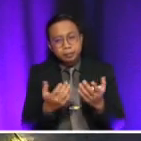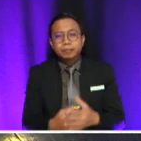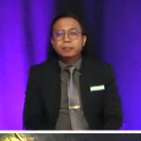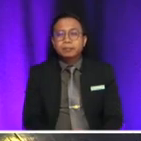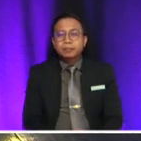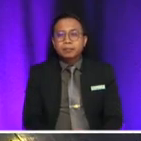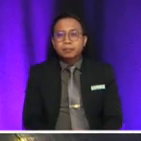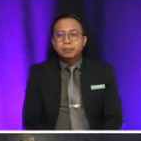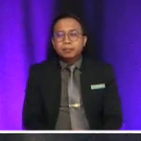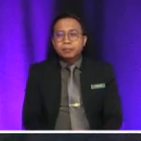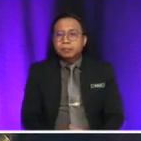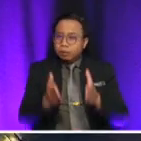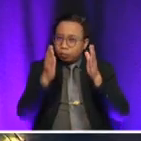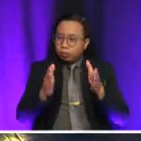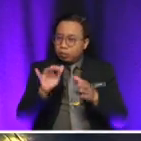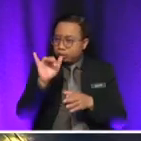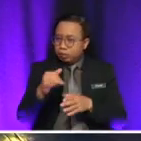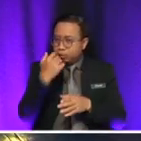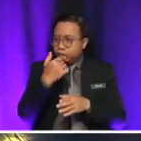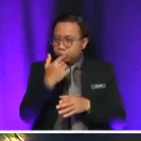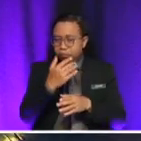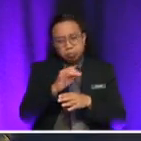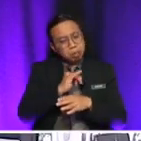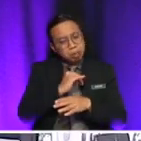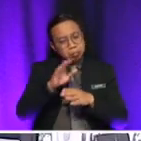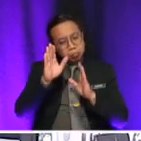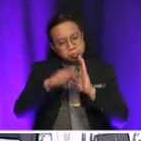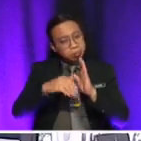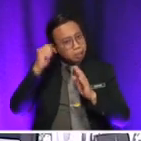orangnya Oh saya kurang ingat